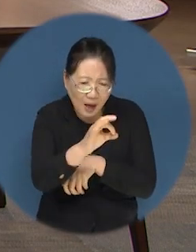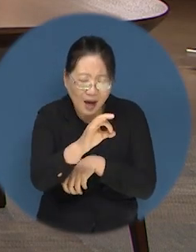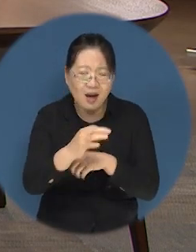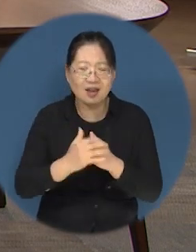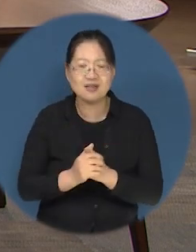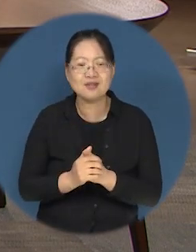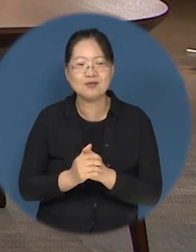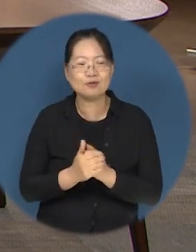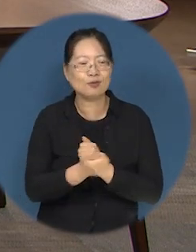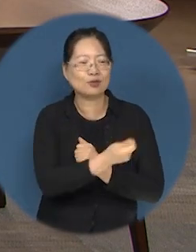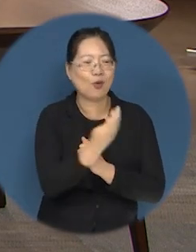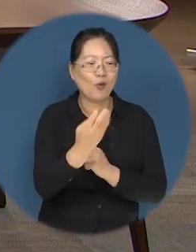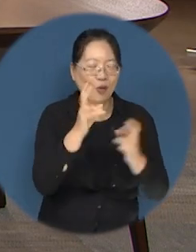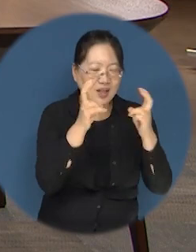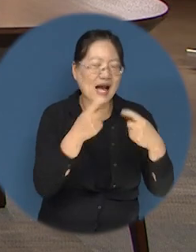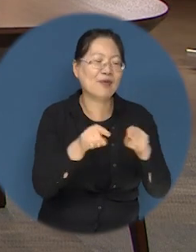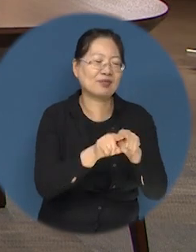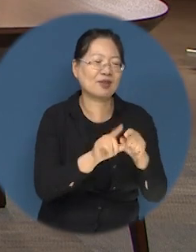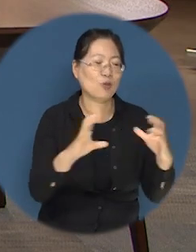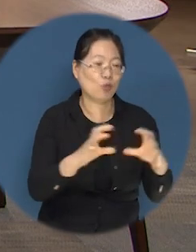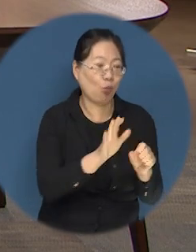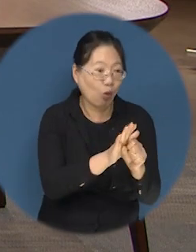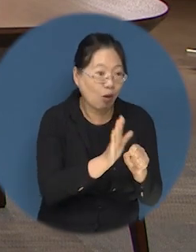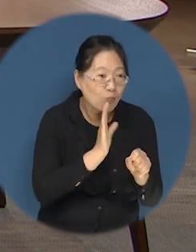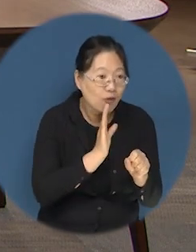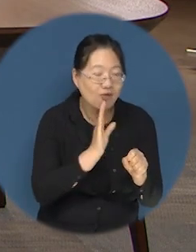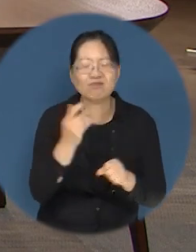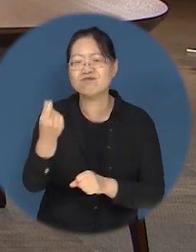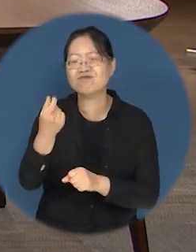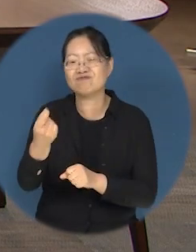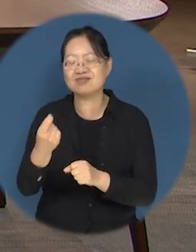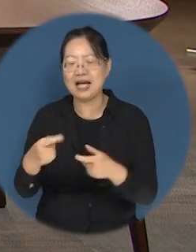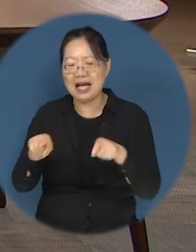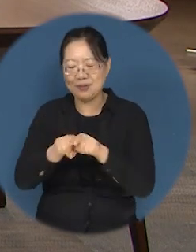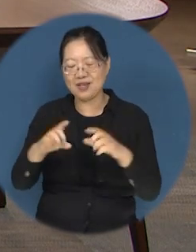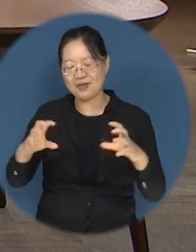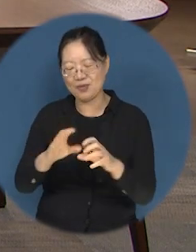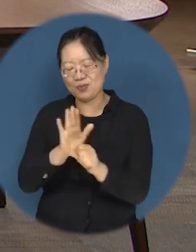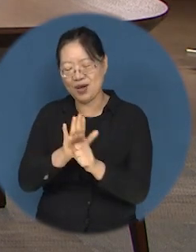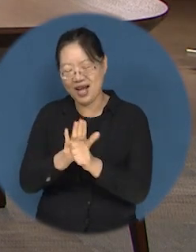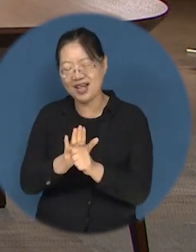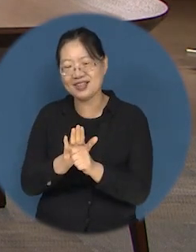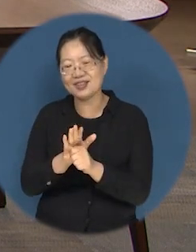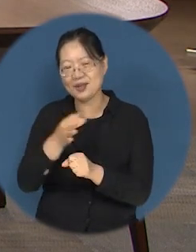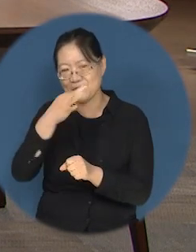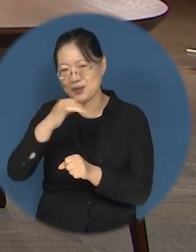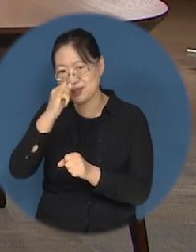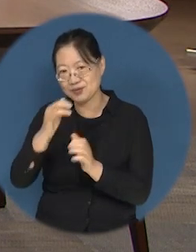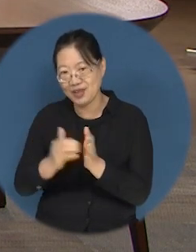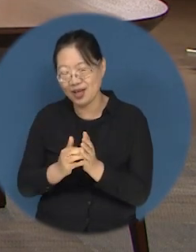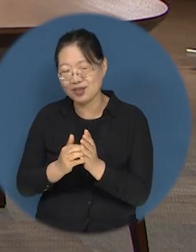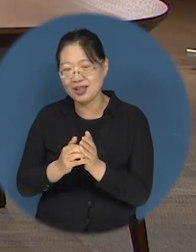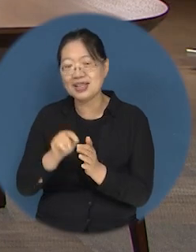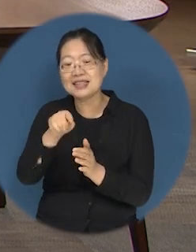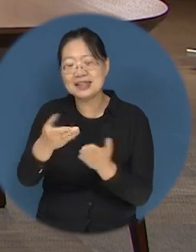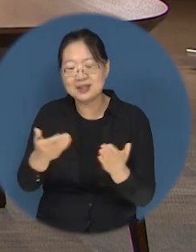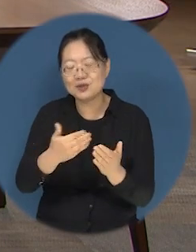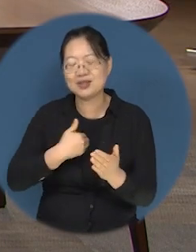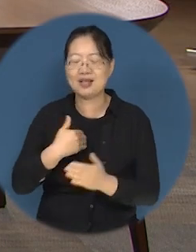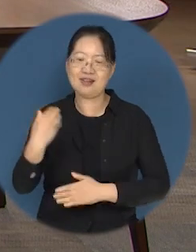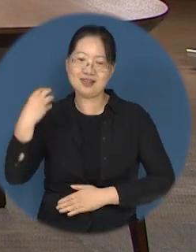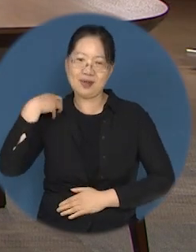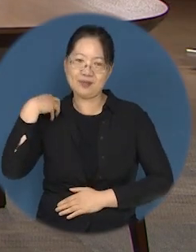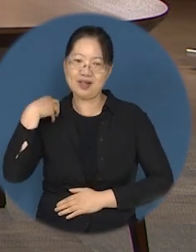예, 여러 개가 합쳐야 되는군요. 예, 합쳐서 예. 하는 게 제가 보기에는 가장 효율적이고 예, 예. 그 일도 저희가 하고 있습니다. 그래서